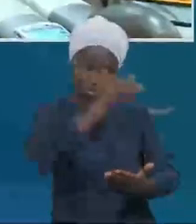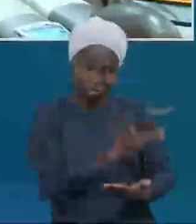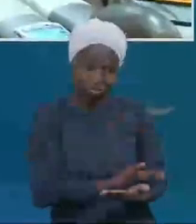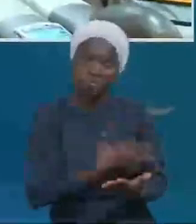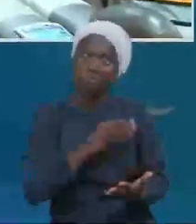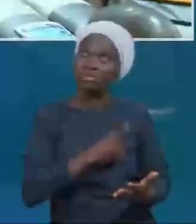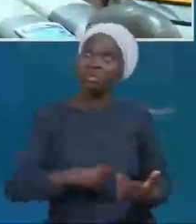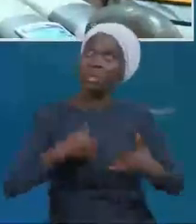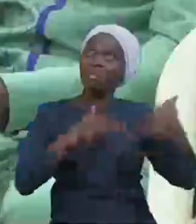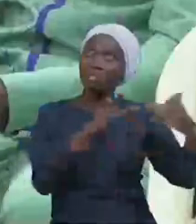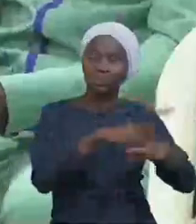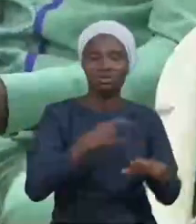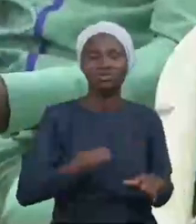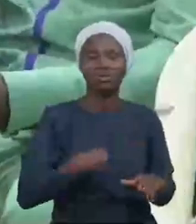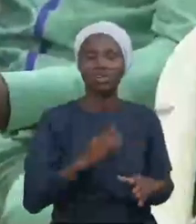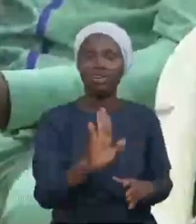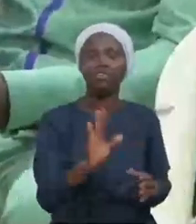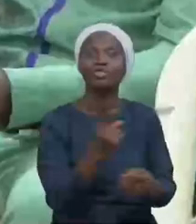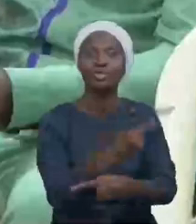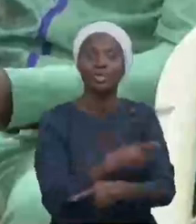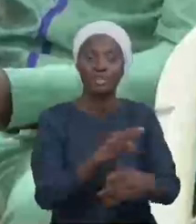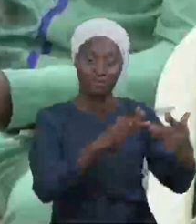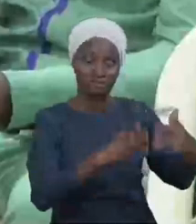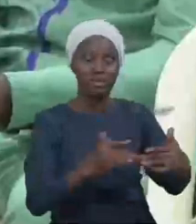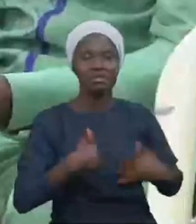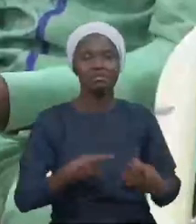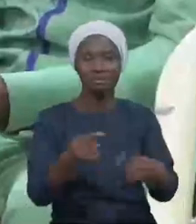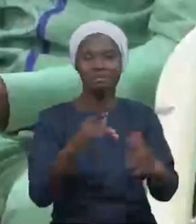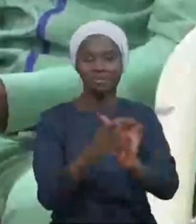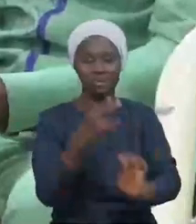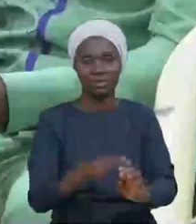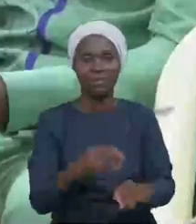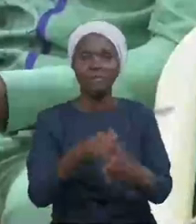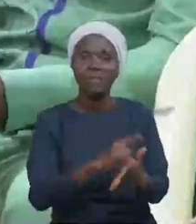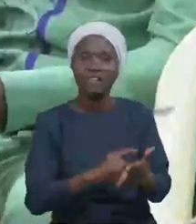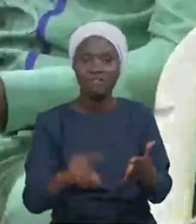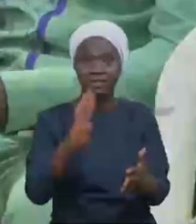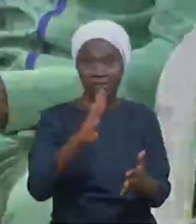venu. Dans le verset 49, on dit,